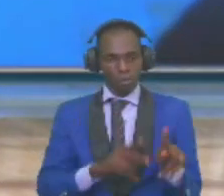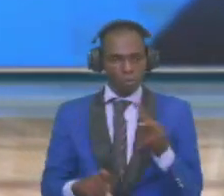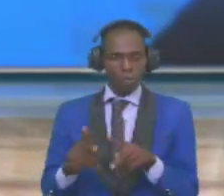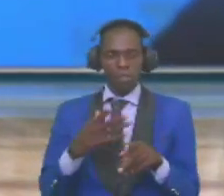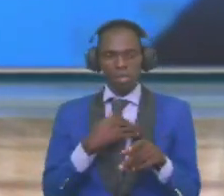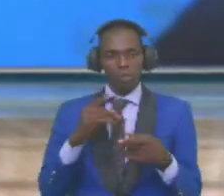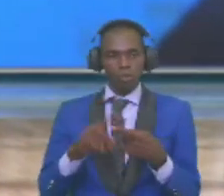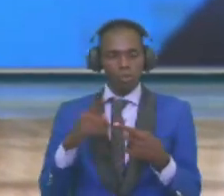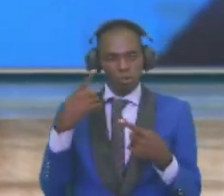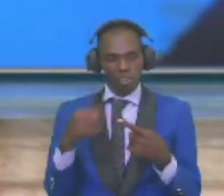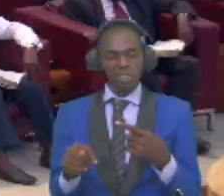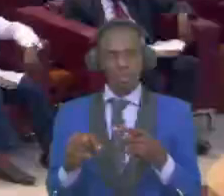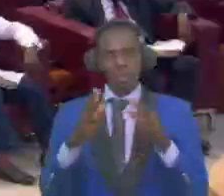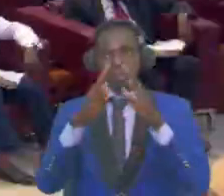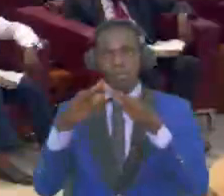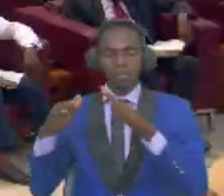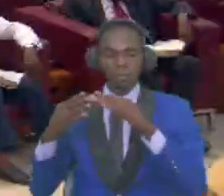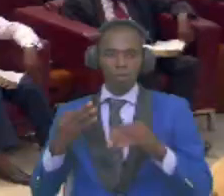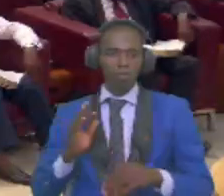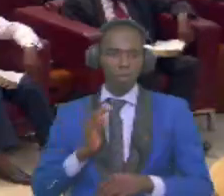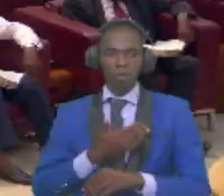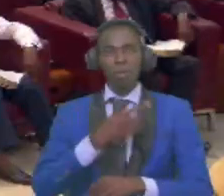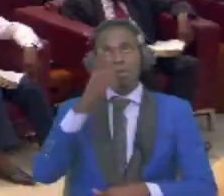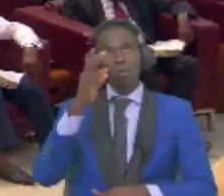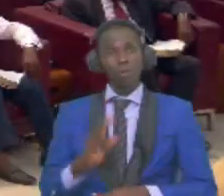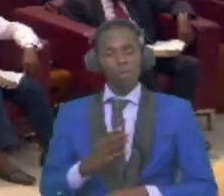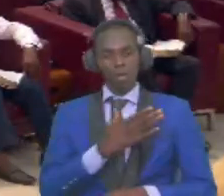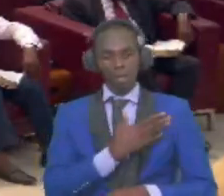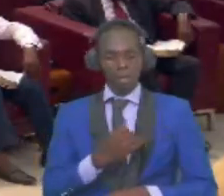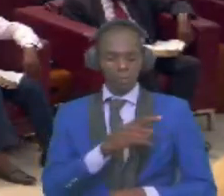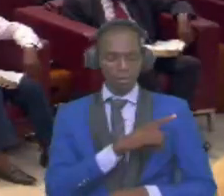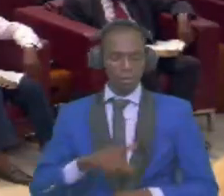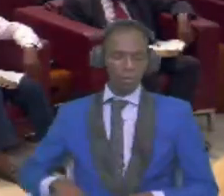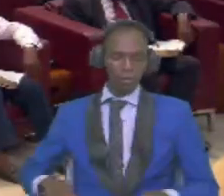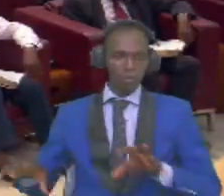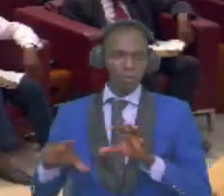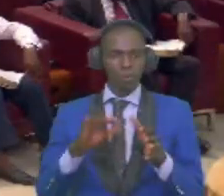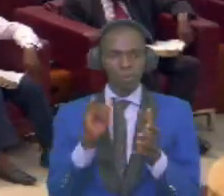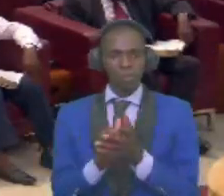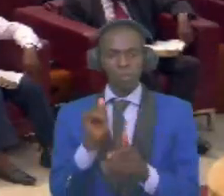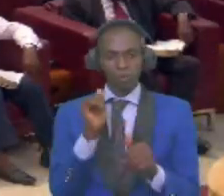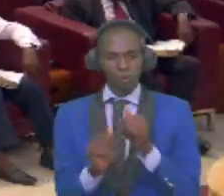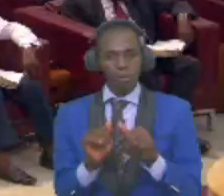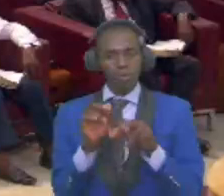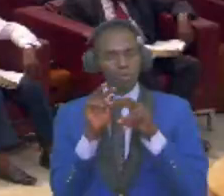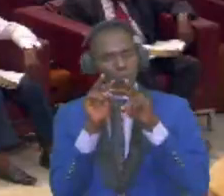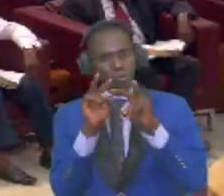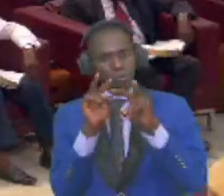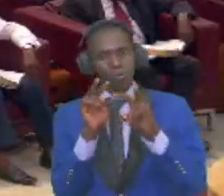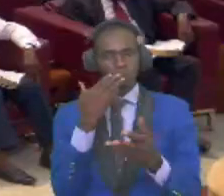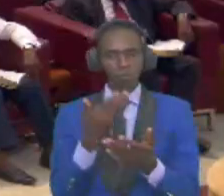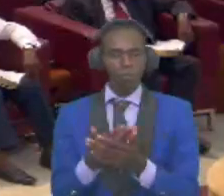peuple et pour la ville et de notre jeu et que l'éternel face c'est ce qui lui semblera